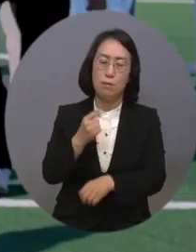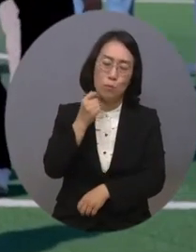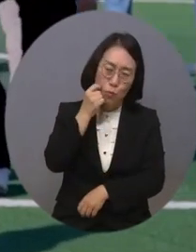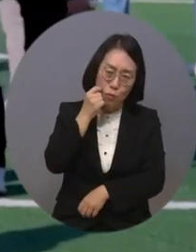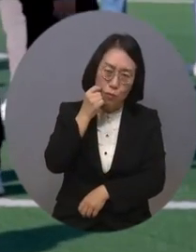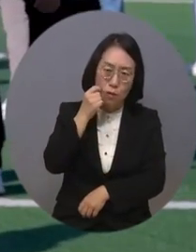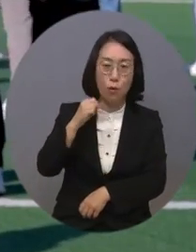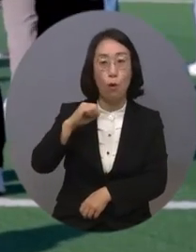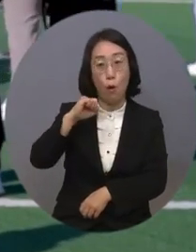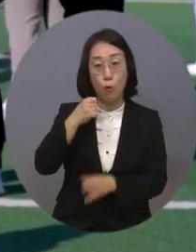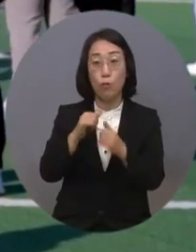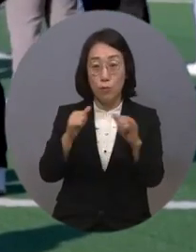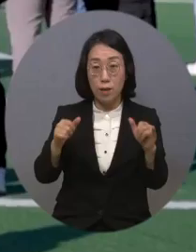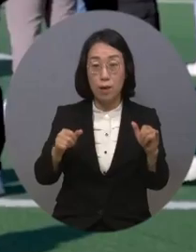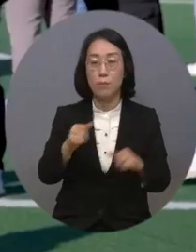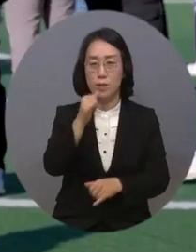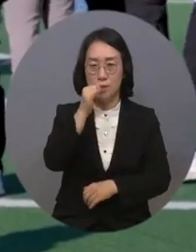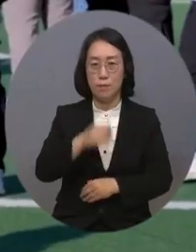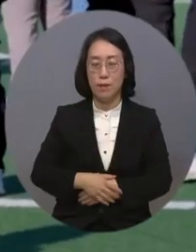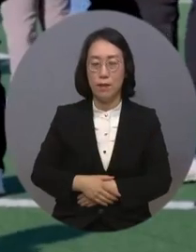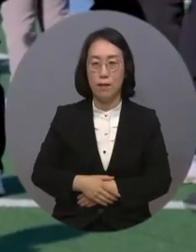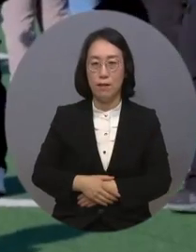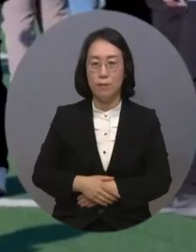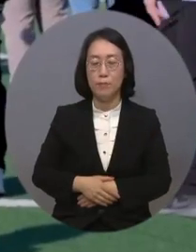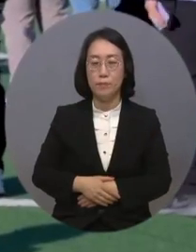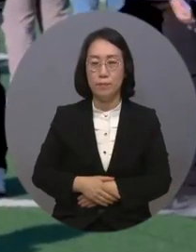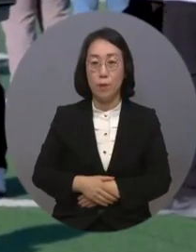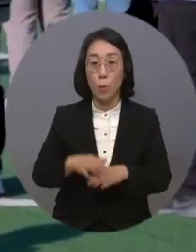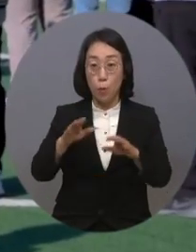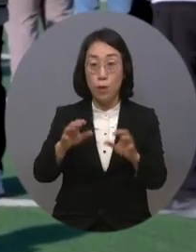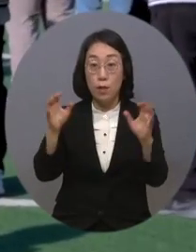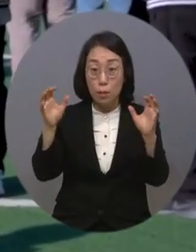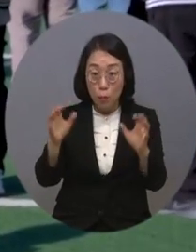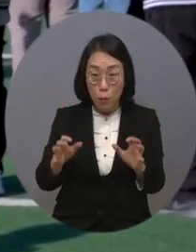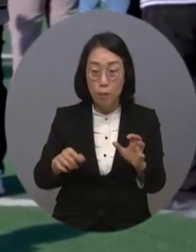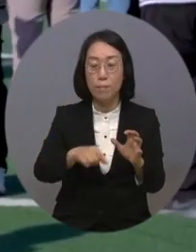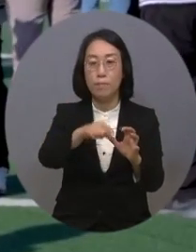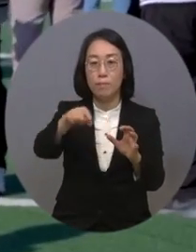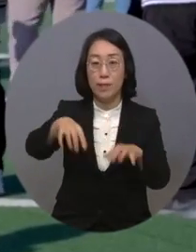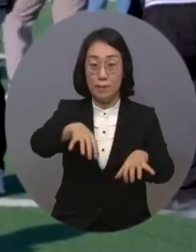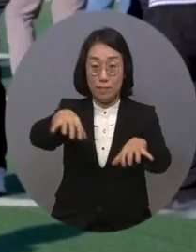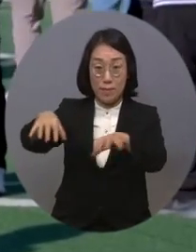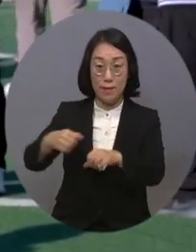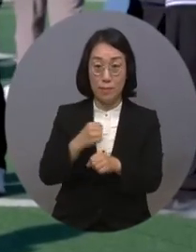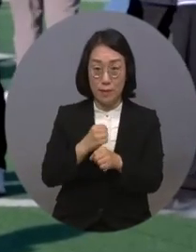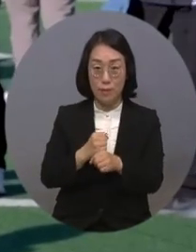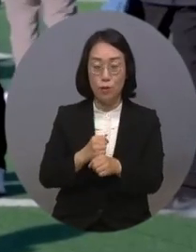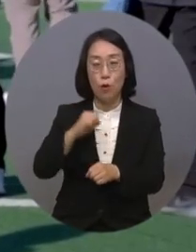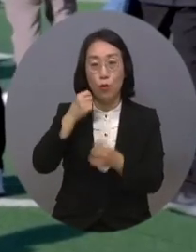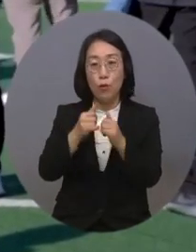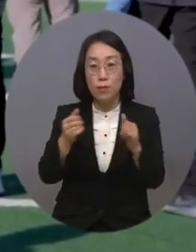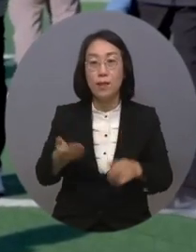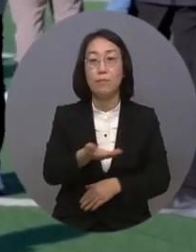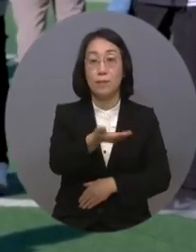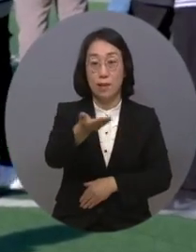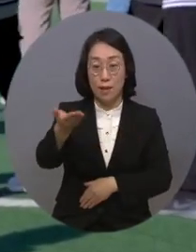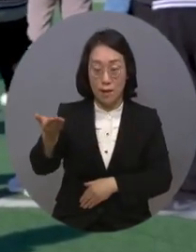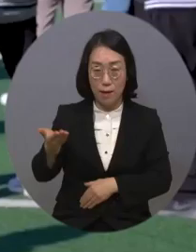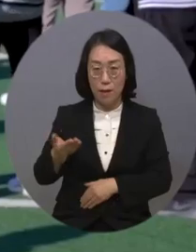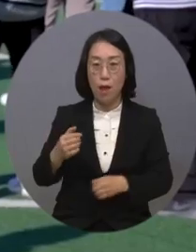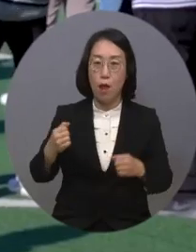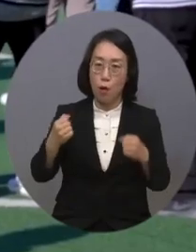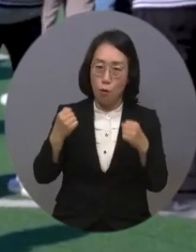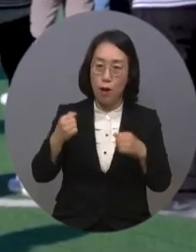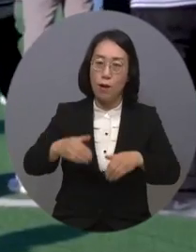못하는 어려운 이웃들이 많이 있습니다. 이번 행사가 우리 주변에 있는 어려운 이웃들에게